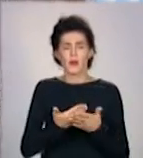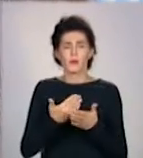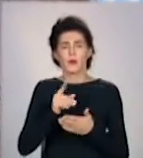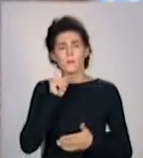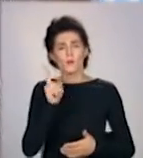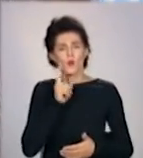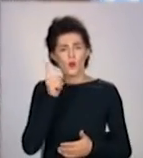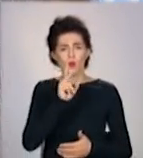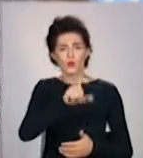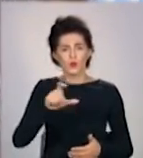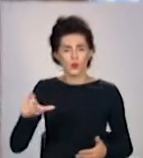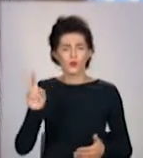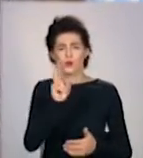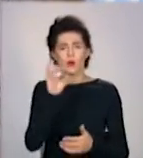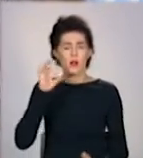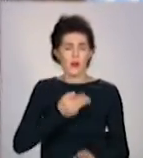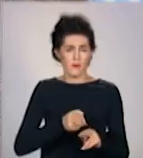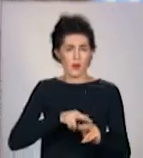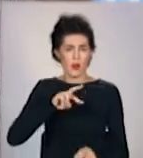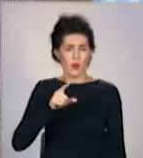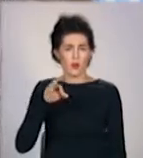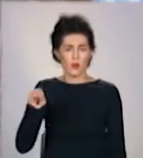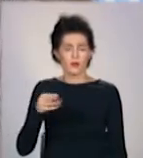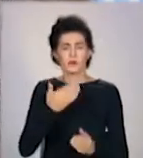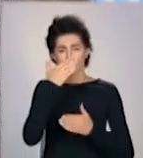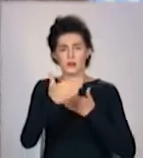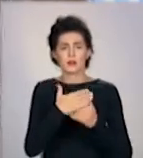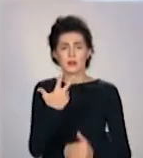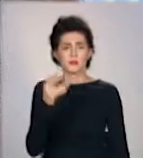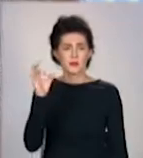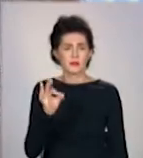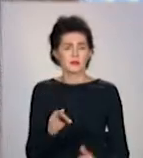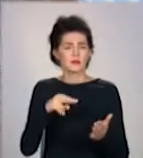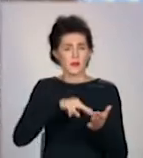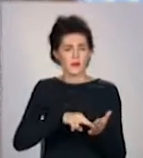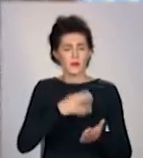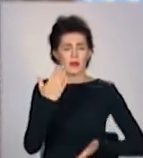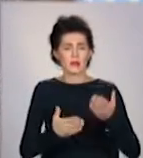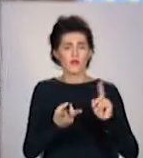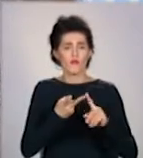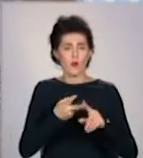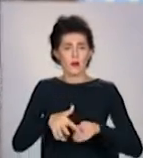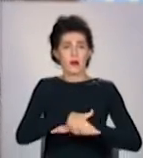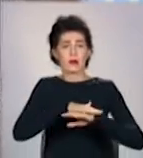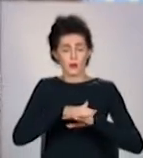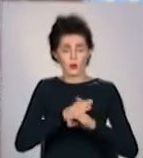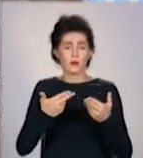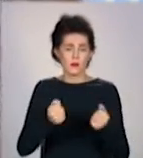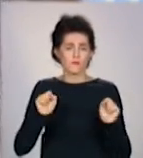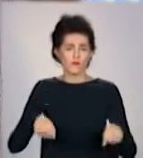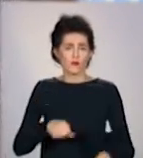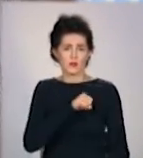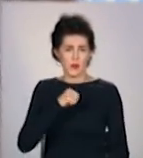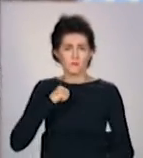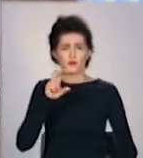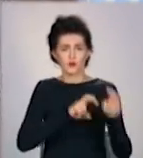молодежи единственное льготное условие – это 3% ставка. Если это будет вторичный рынок, естественно, можно самостоятельно